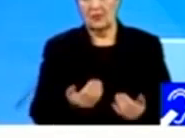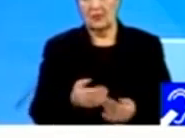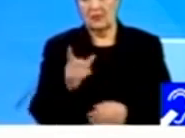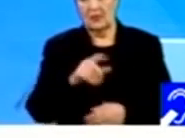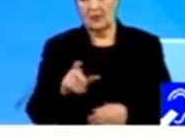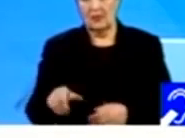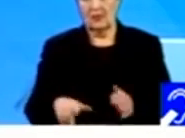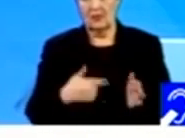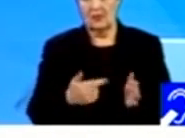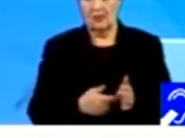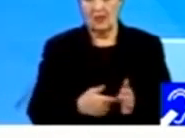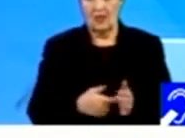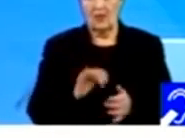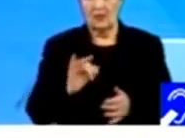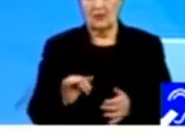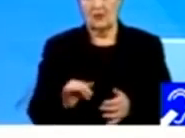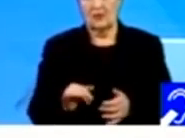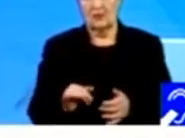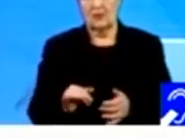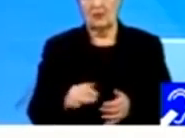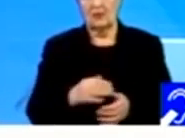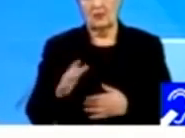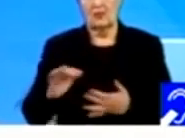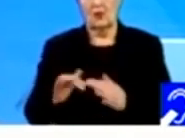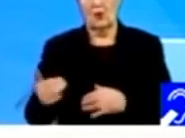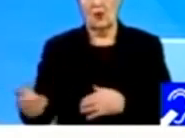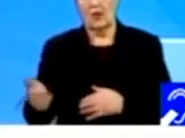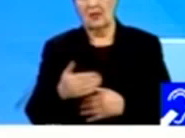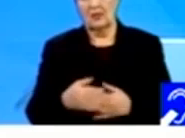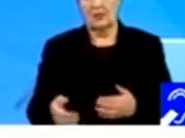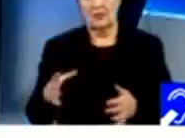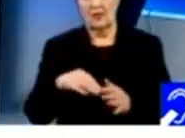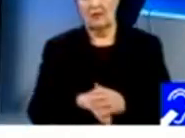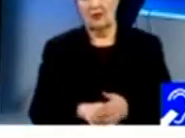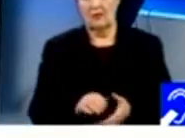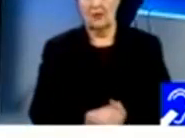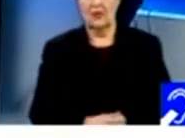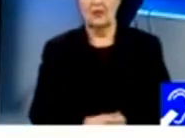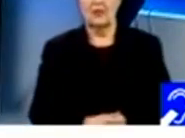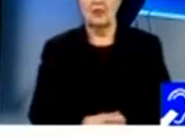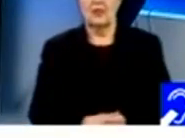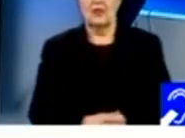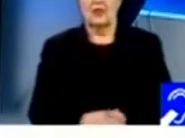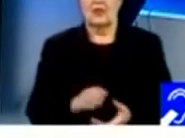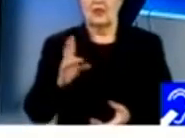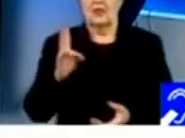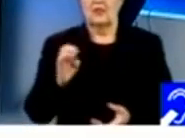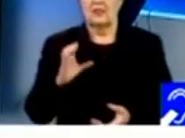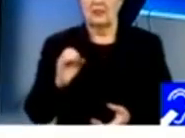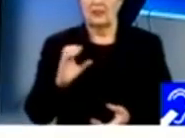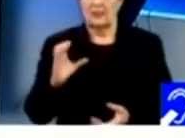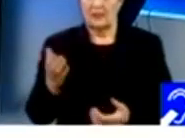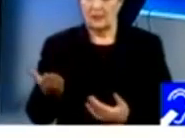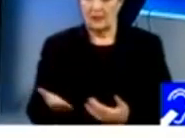locuitorilor municipiului Chișinău și nemijlocit a suburbiilor localităților care fac parte din el. Domnule Ceban, vă mulțumesc că, domnule Năstase, timp de un